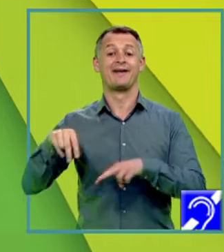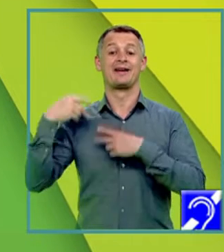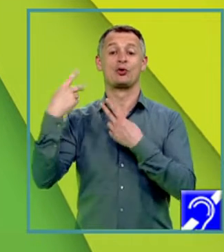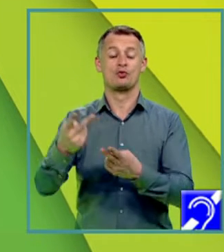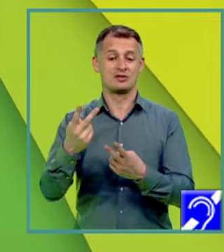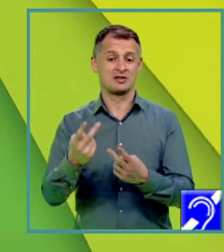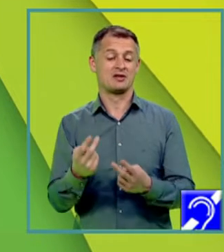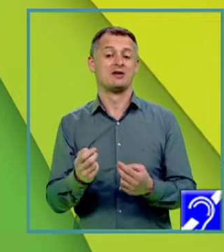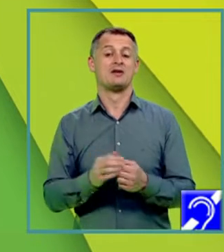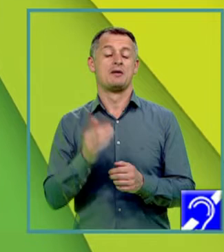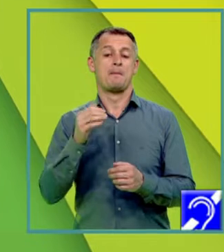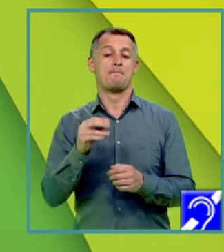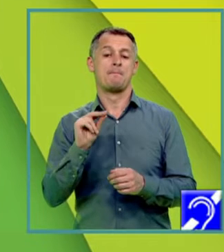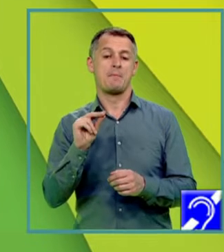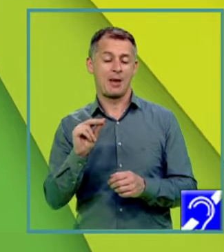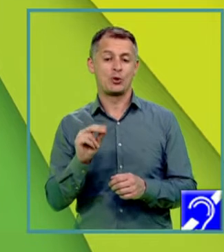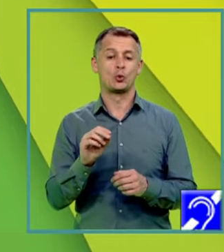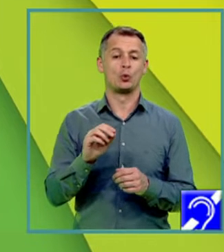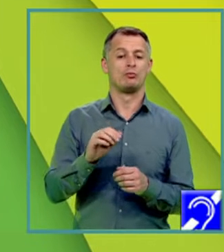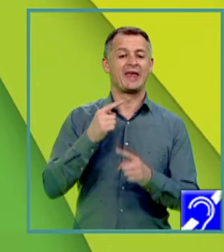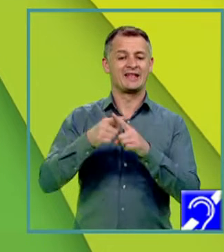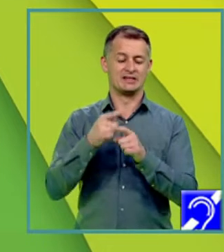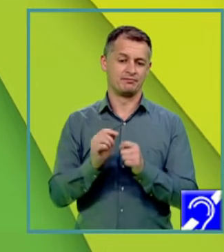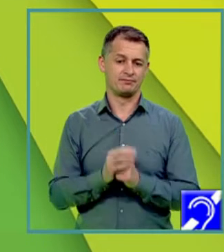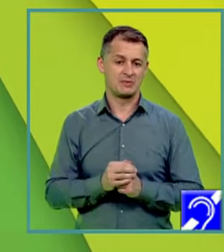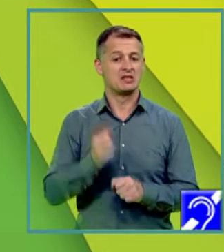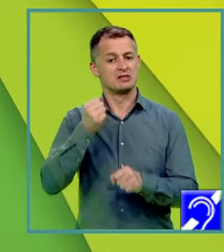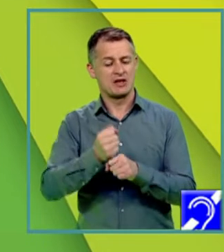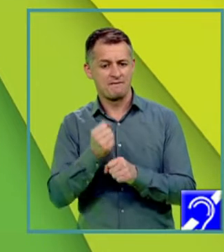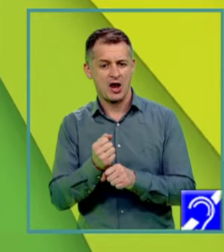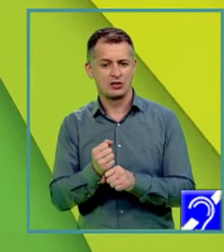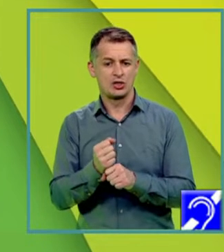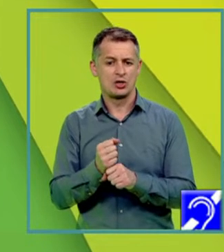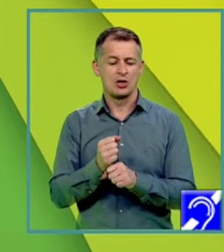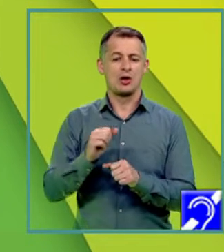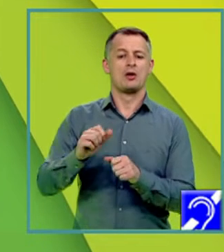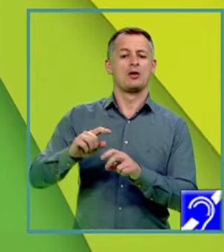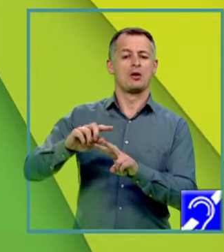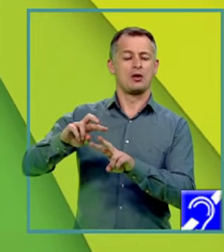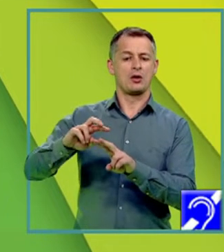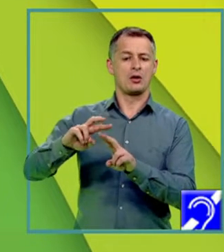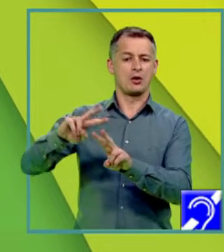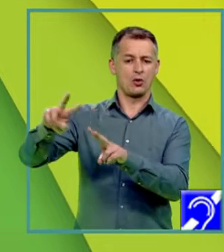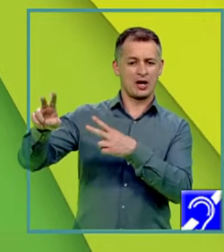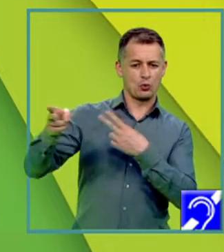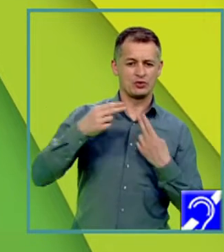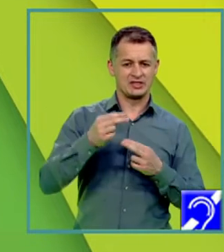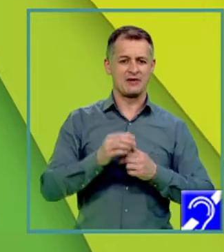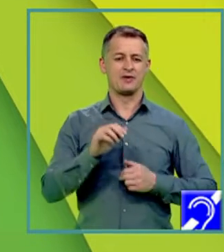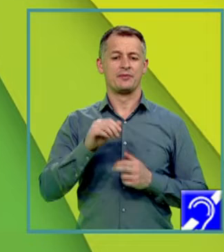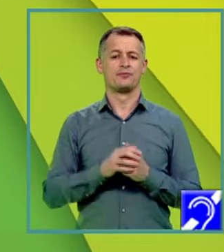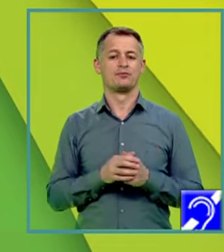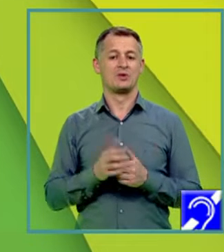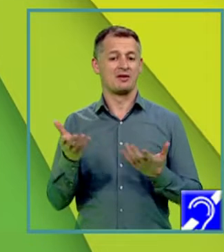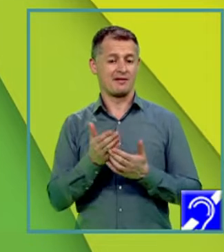parametrului x în caz contrar se face un apel recursiv în care vom valoarea